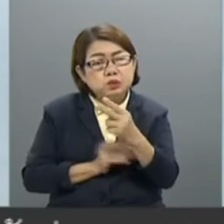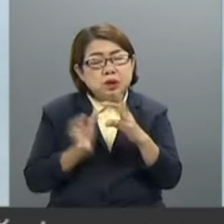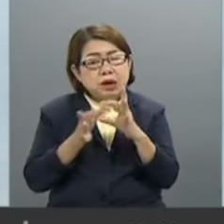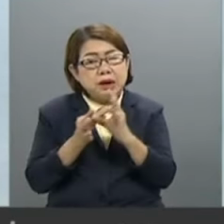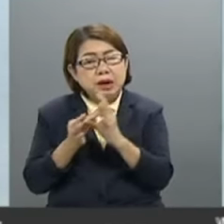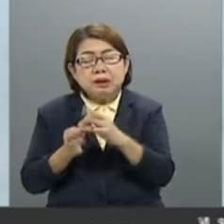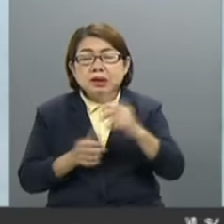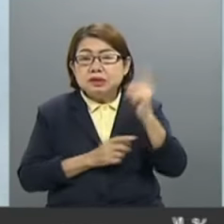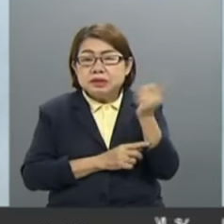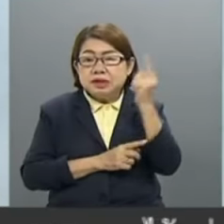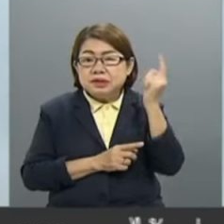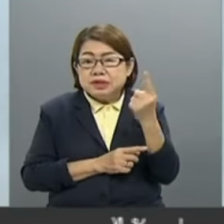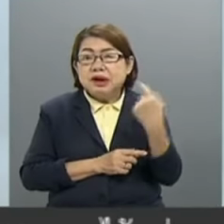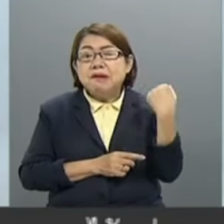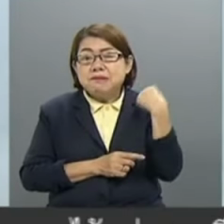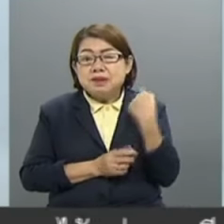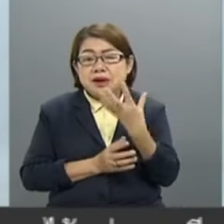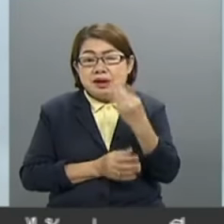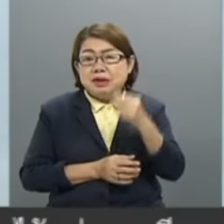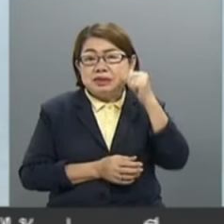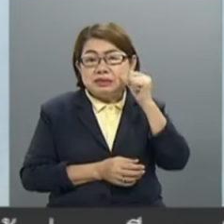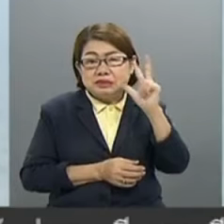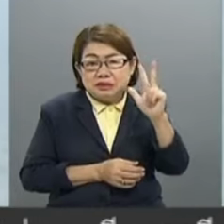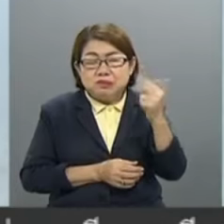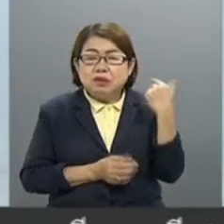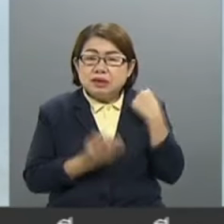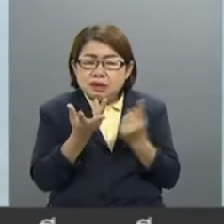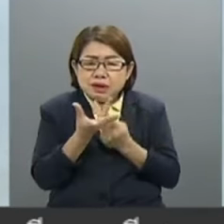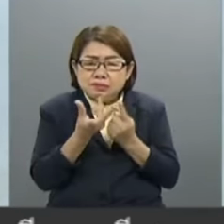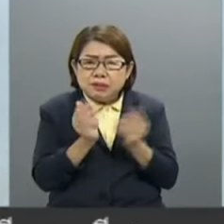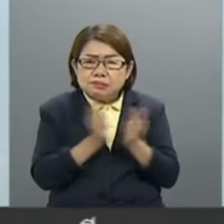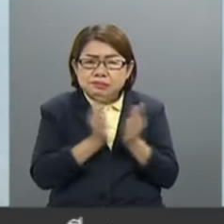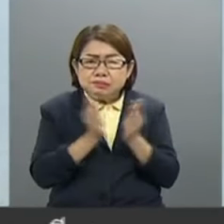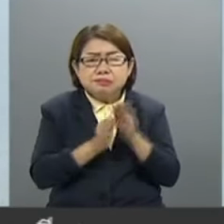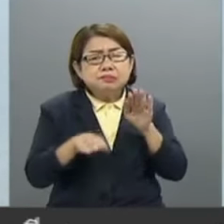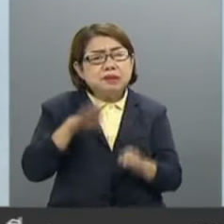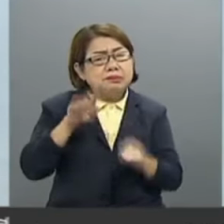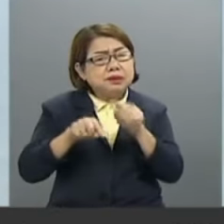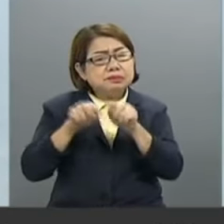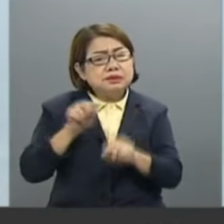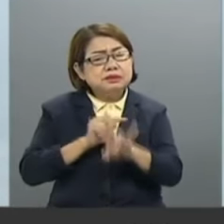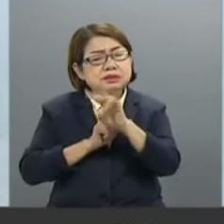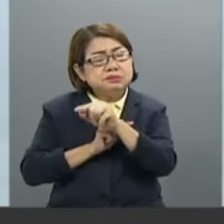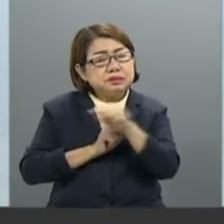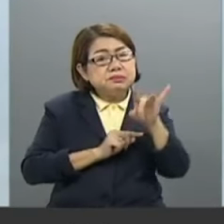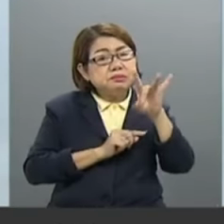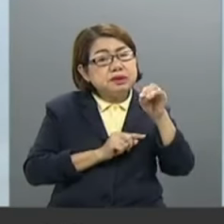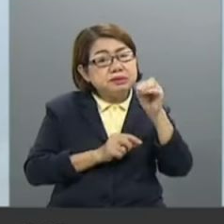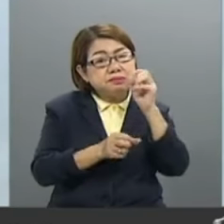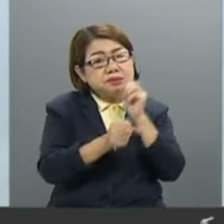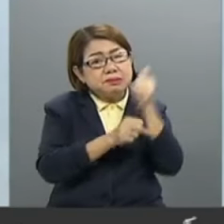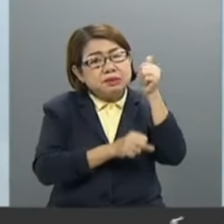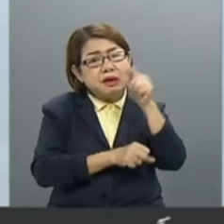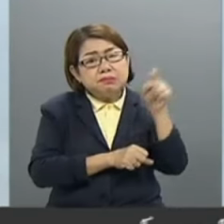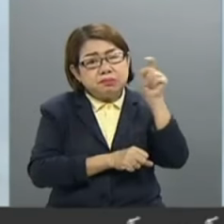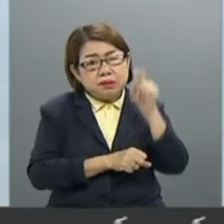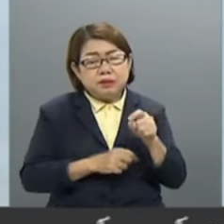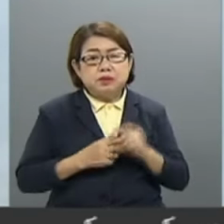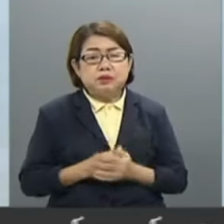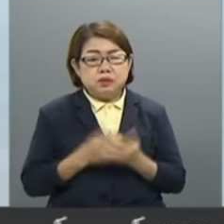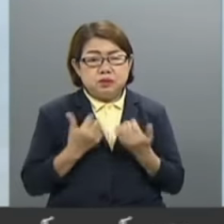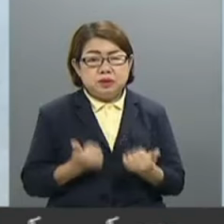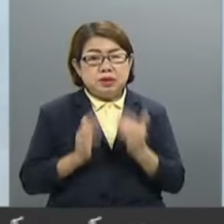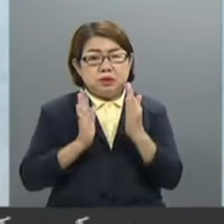คะว่าเป้าหมายที่จะมีนักท่องเที่ยวมาถึง 70-80% นั้นจะเป็นไปได้หรือไม่ค่ะขณะนี้แม้ว่านักท่องเที่ยวจะเดินทางมาเส